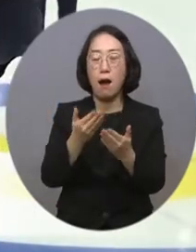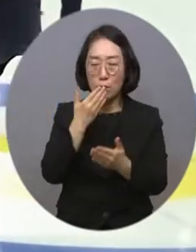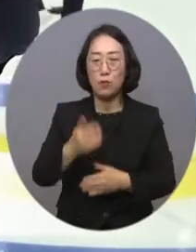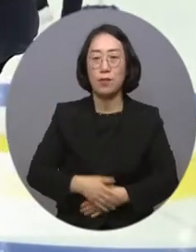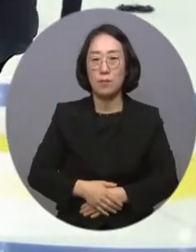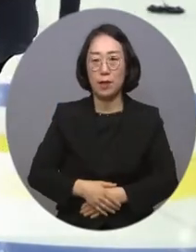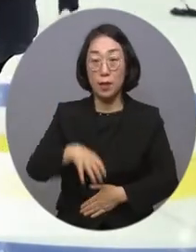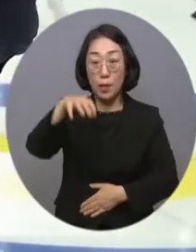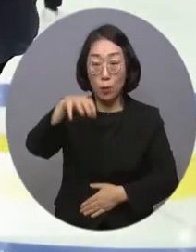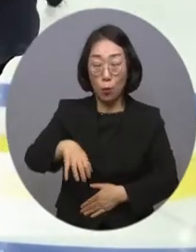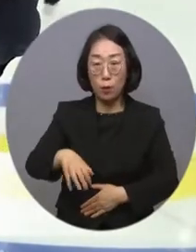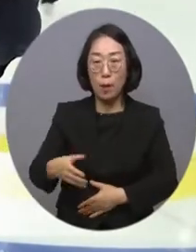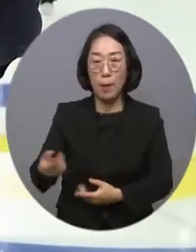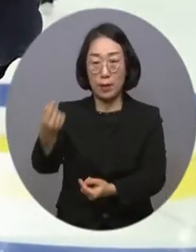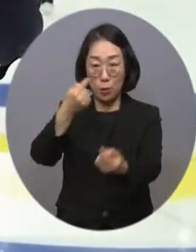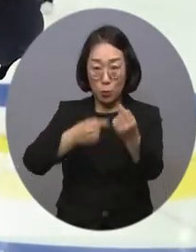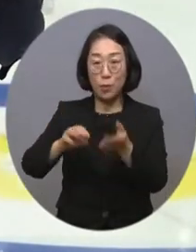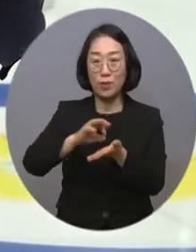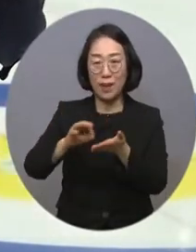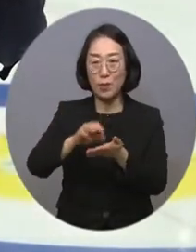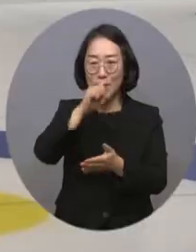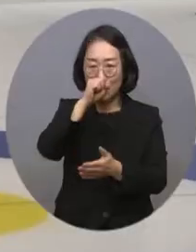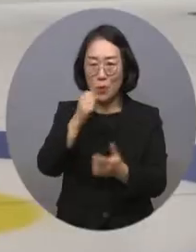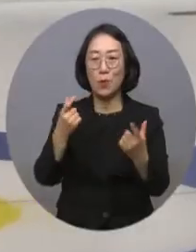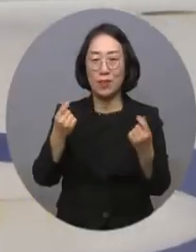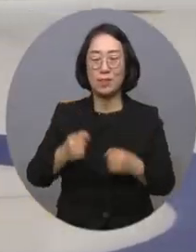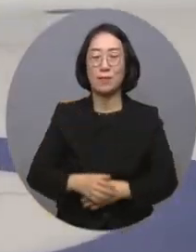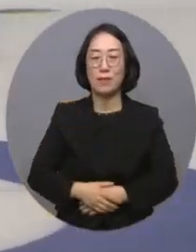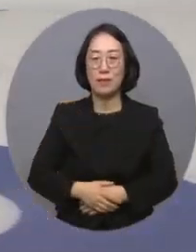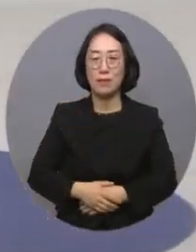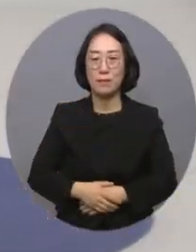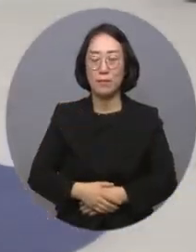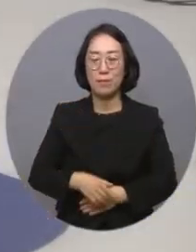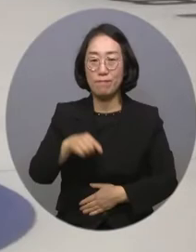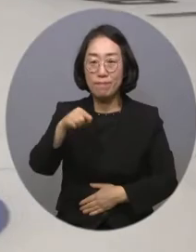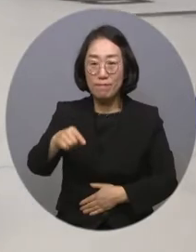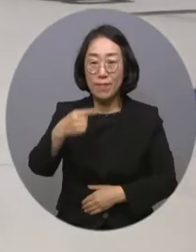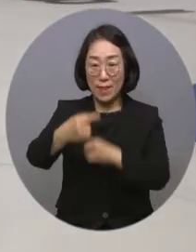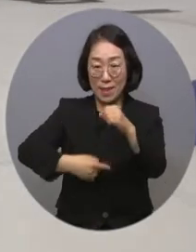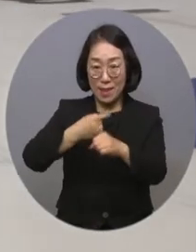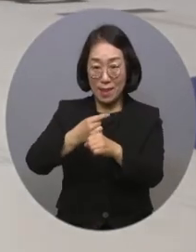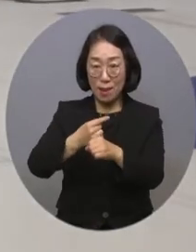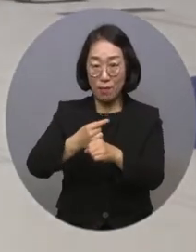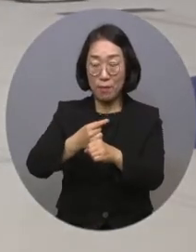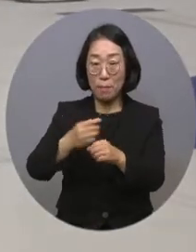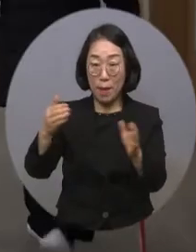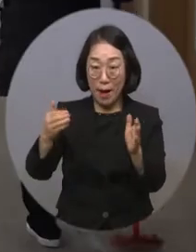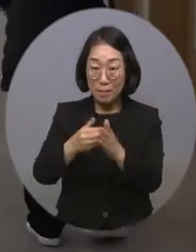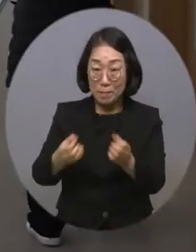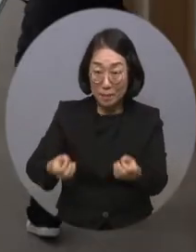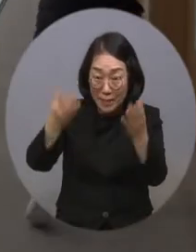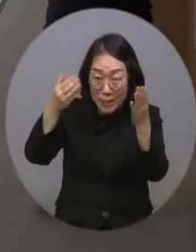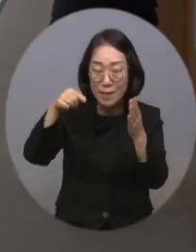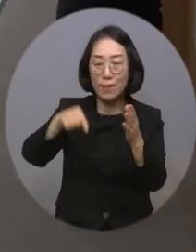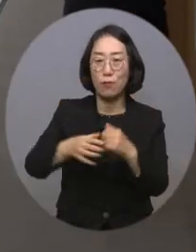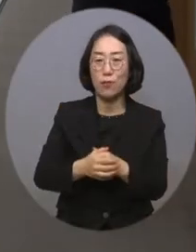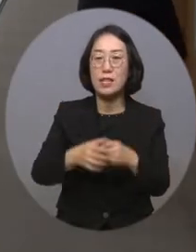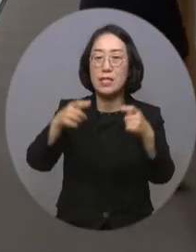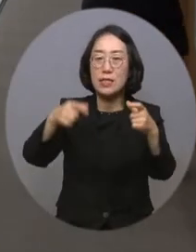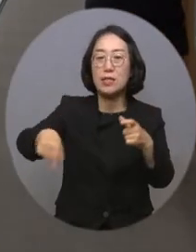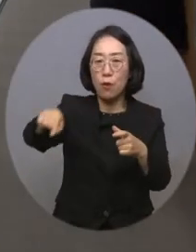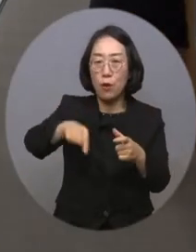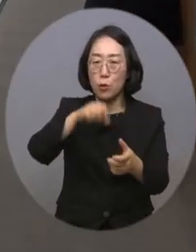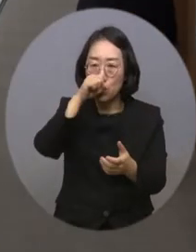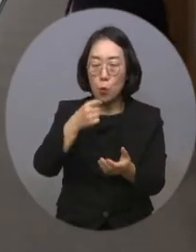의정부 컬링장을 많이 애용해 주셨으면 좋겠습니다. 컬링 송년회는 시민들이 지역 자원을